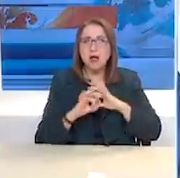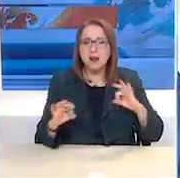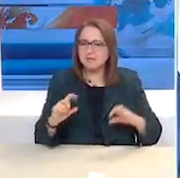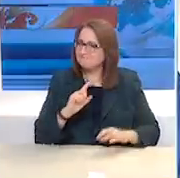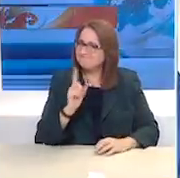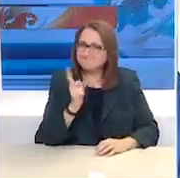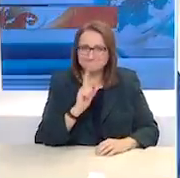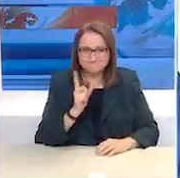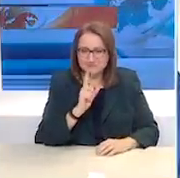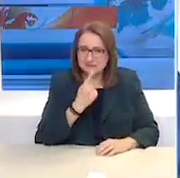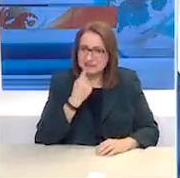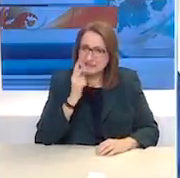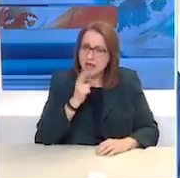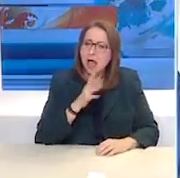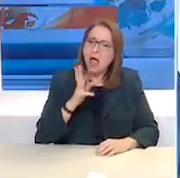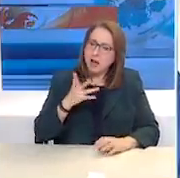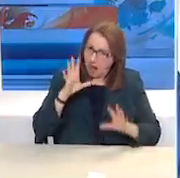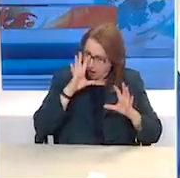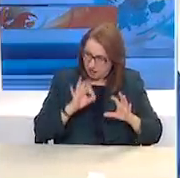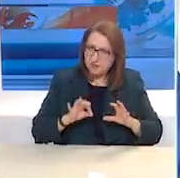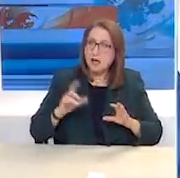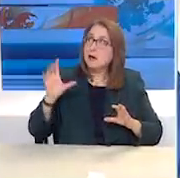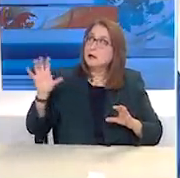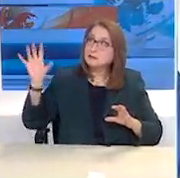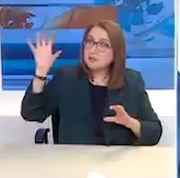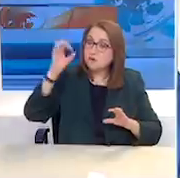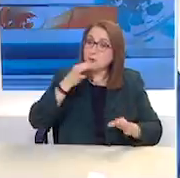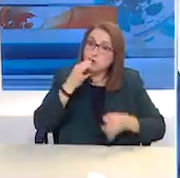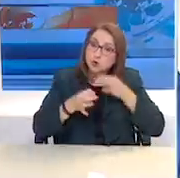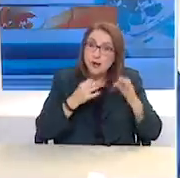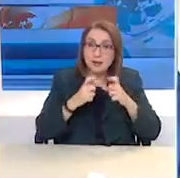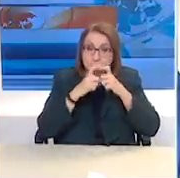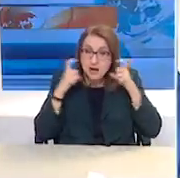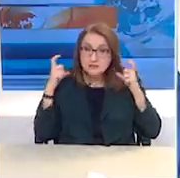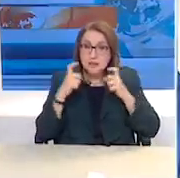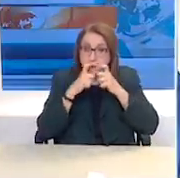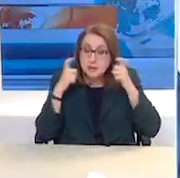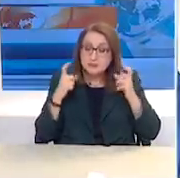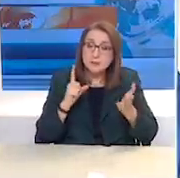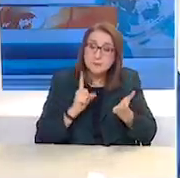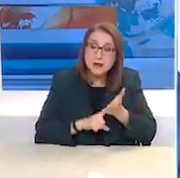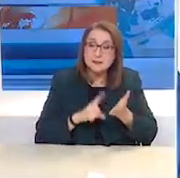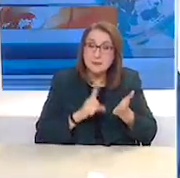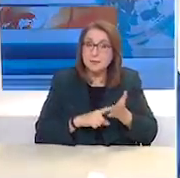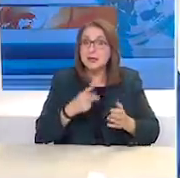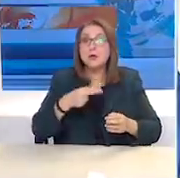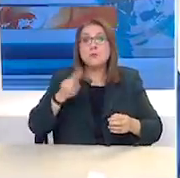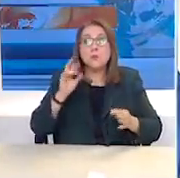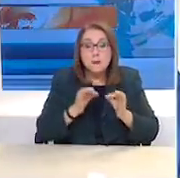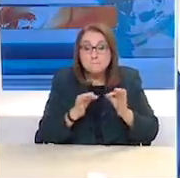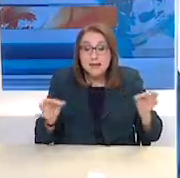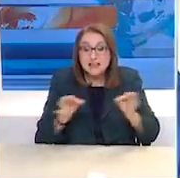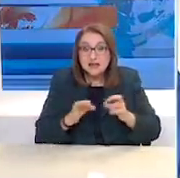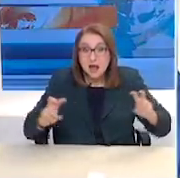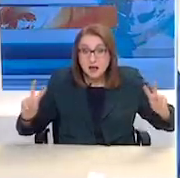η συζήτηση για χρήση της, ιδιαίτερα όταν κανείς φτάνει σε αυτό την άρση των μέτρων. Και ιδιαίτερα για